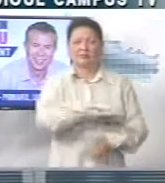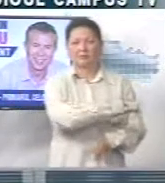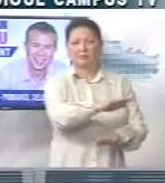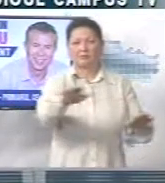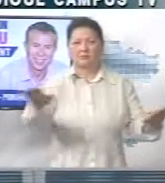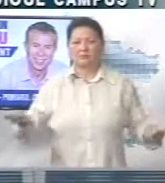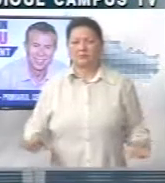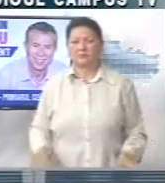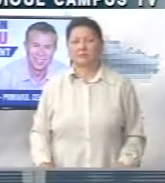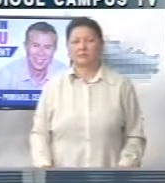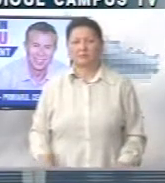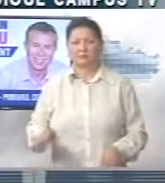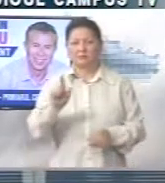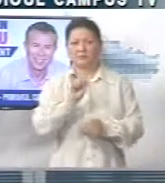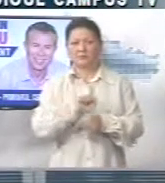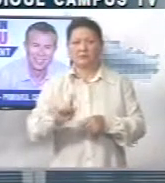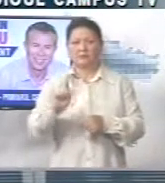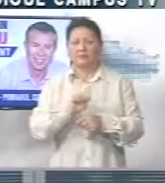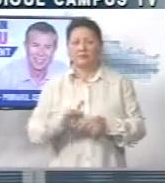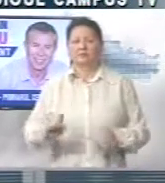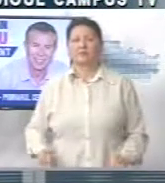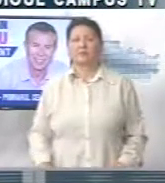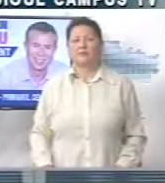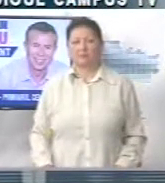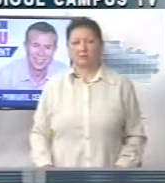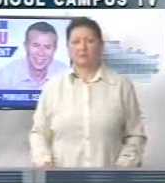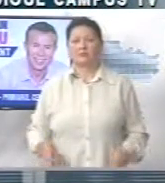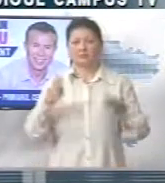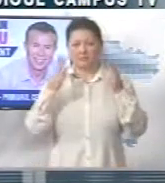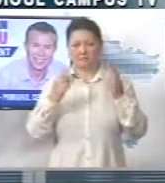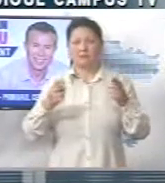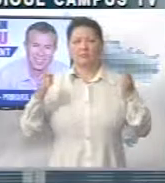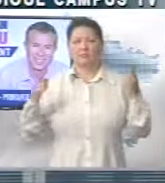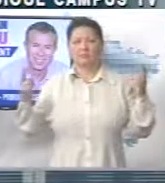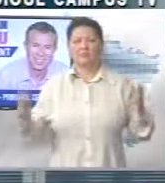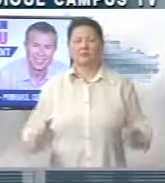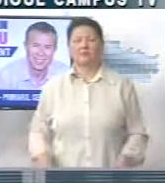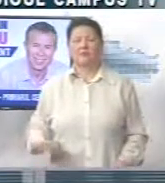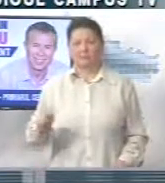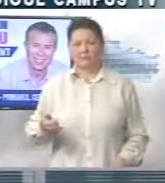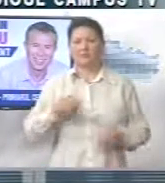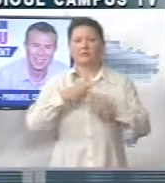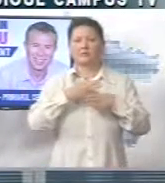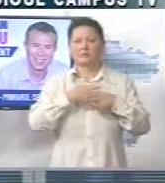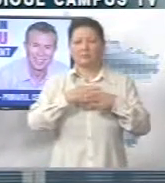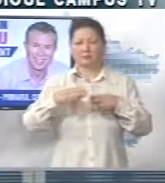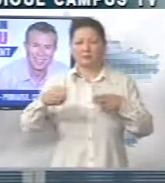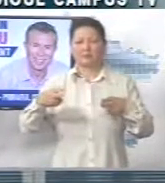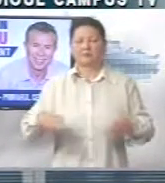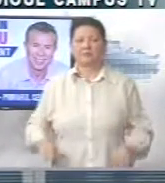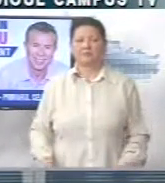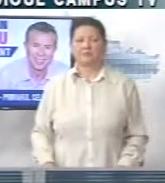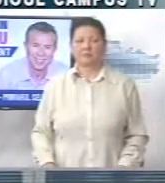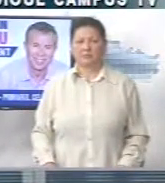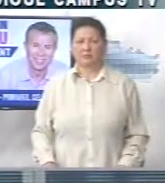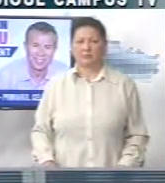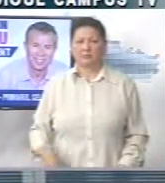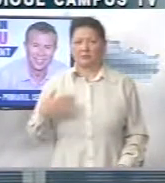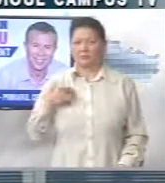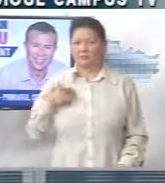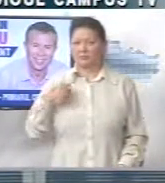lucru pentru mine extrem de, și trebuie să fie un lucru extrem de civilizat. Eu nu spun că nu